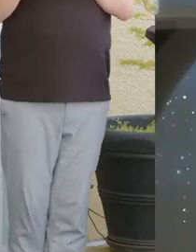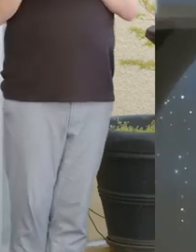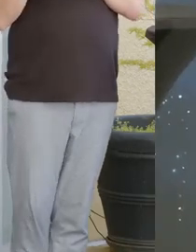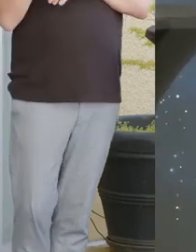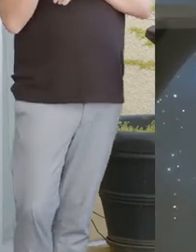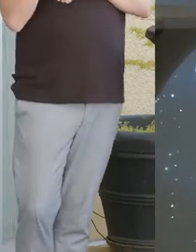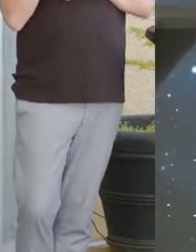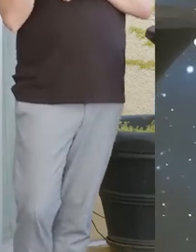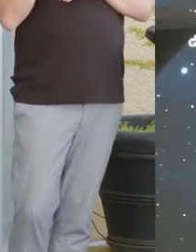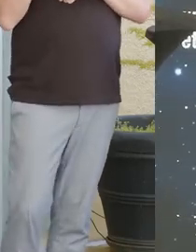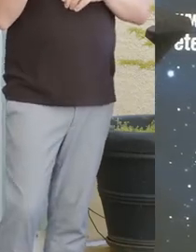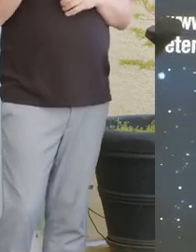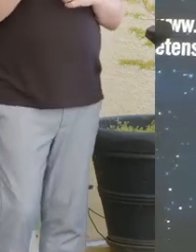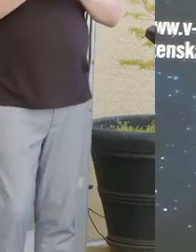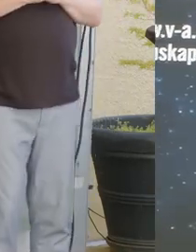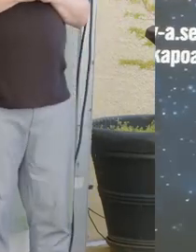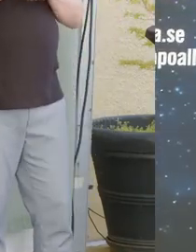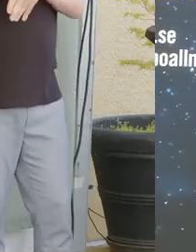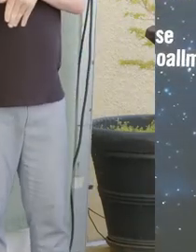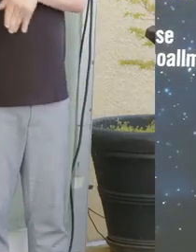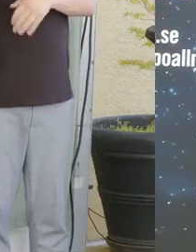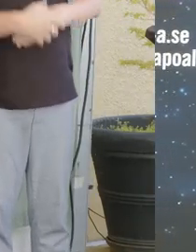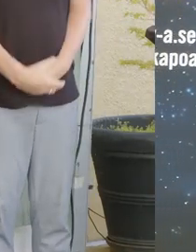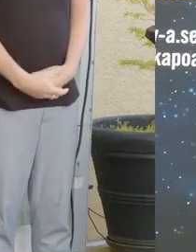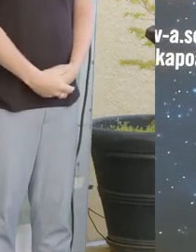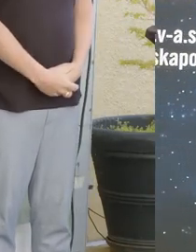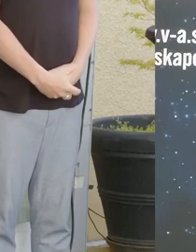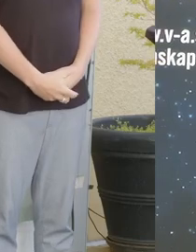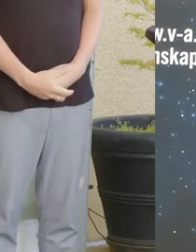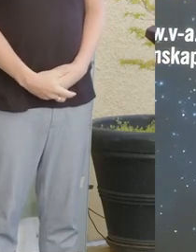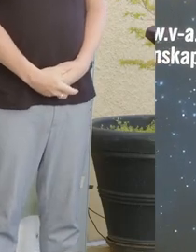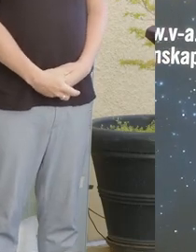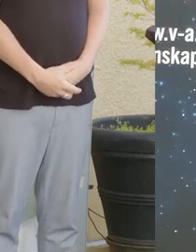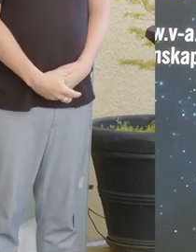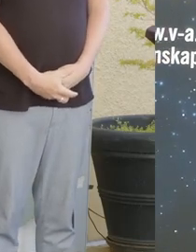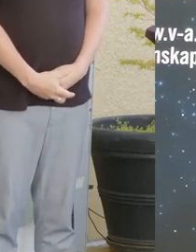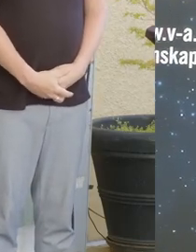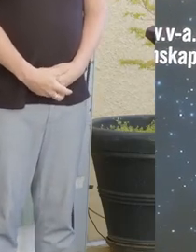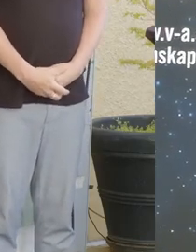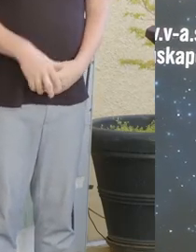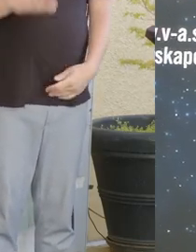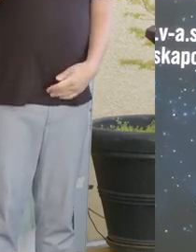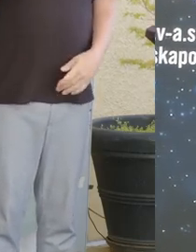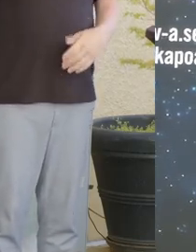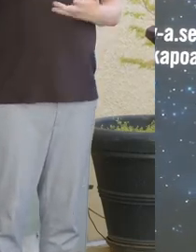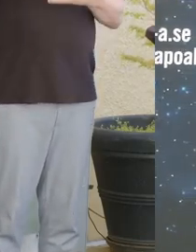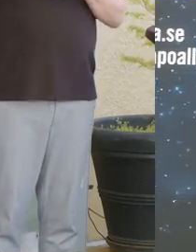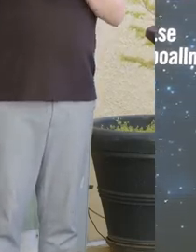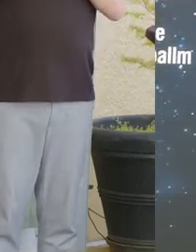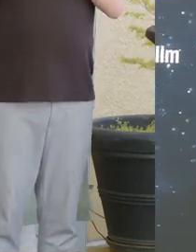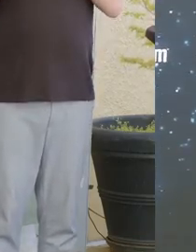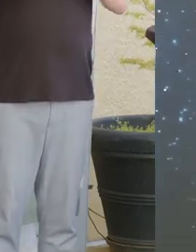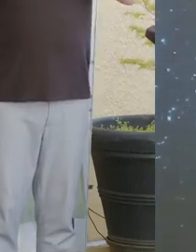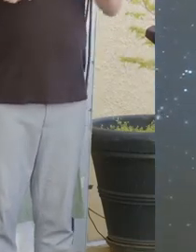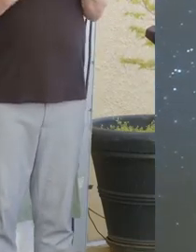ska prata lite. För det här är ju ert seminarium. Varför står vi här? Men